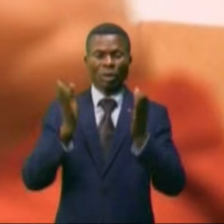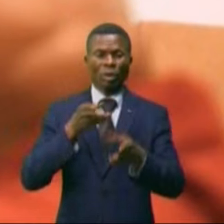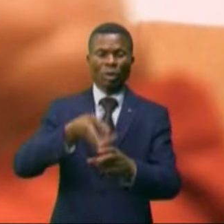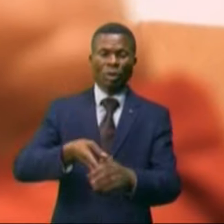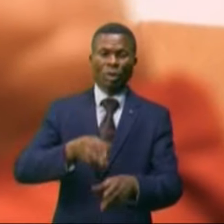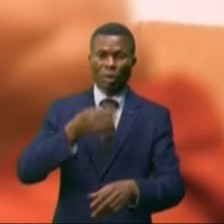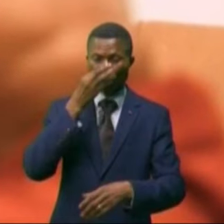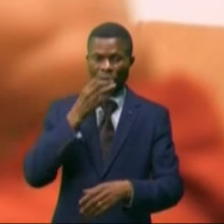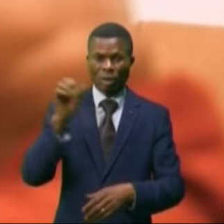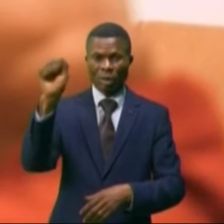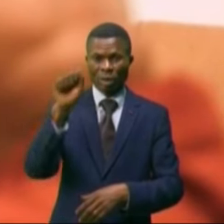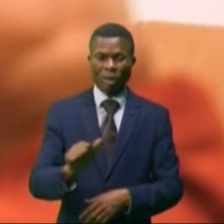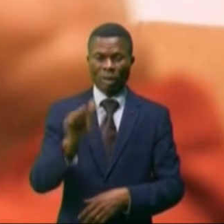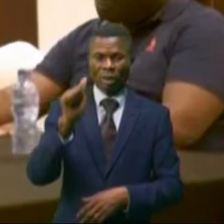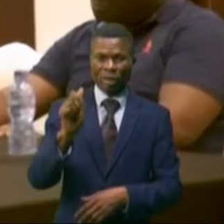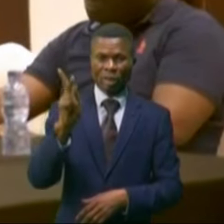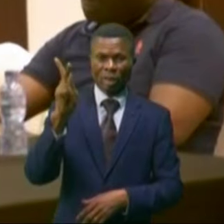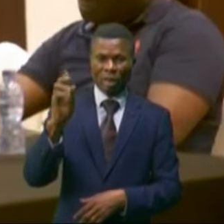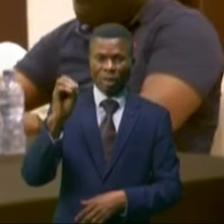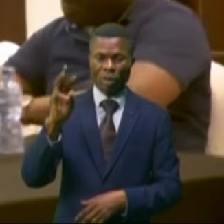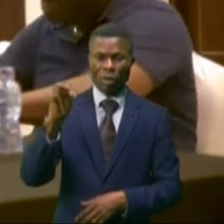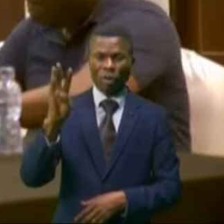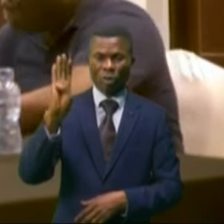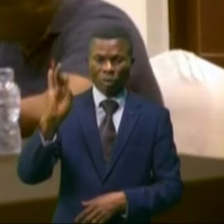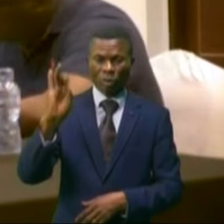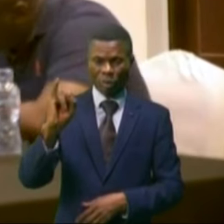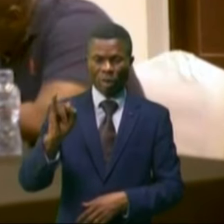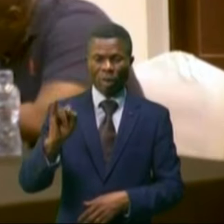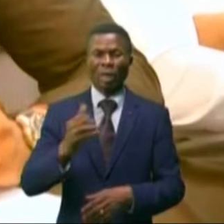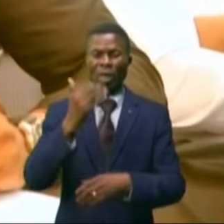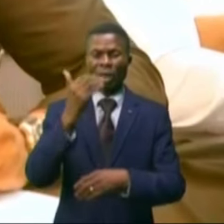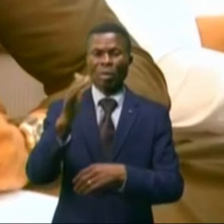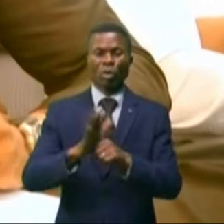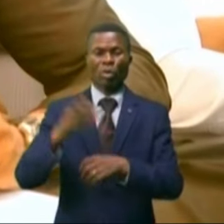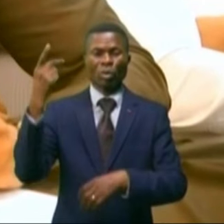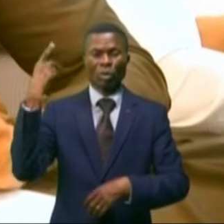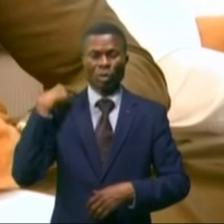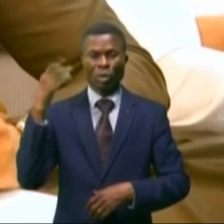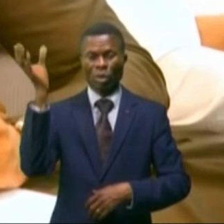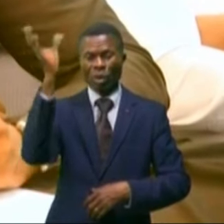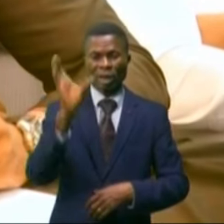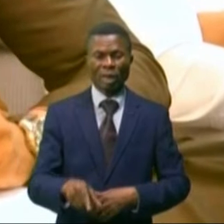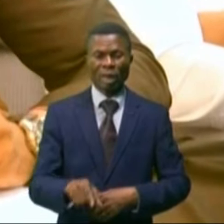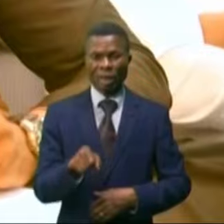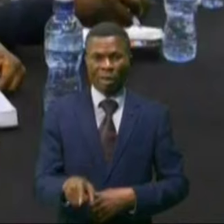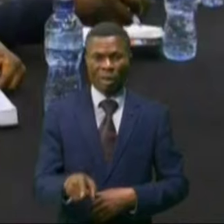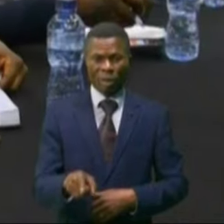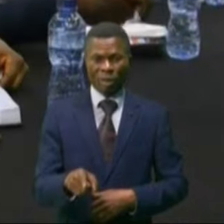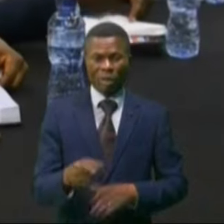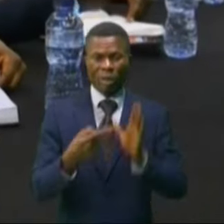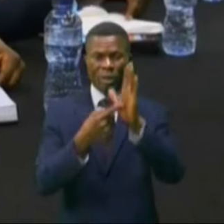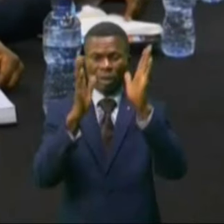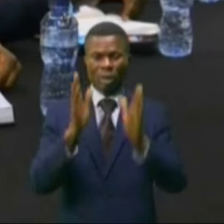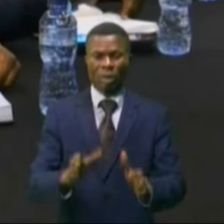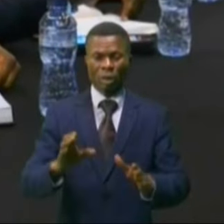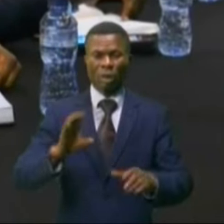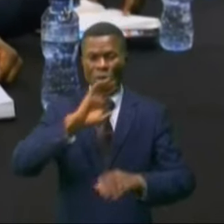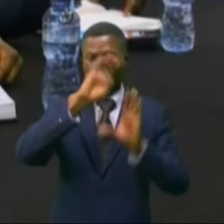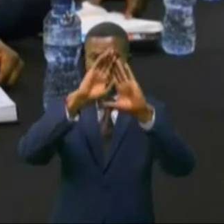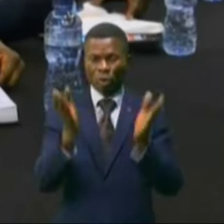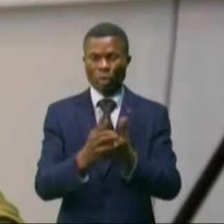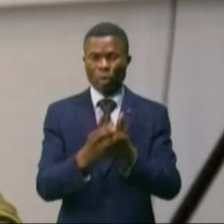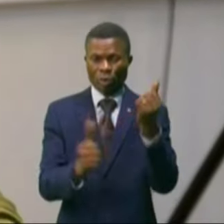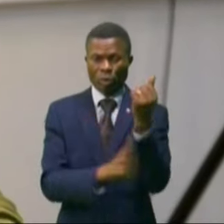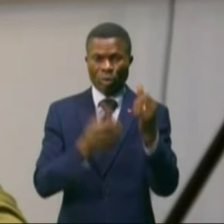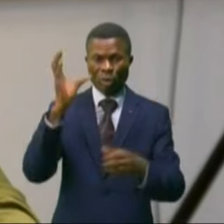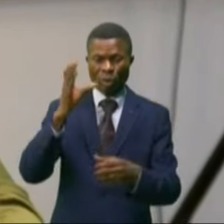Sakombi Molendo, a pris la parole devant le caucus des députés du Congo central, les représentants des communautés locales